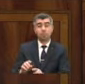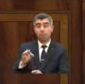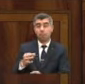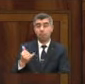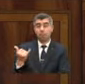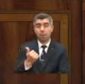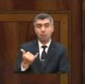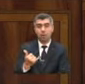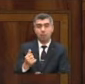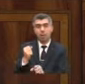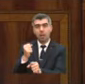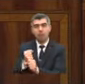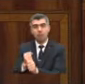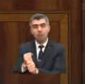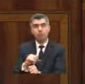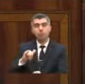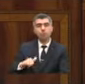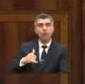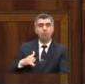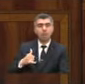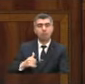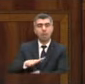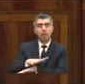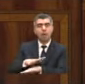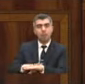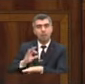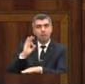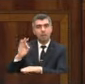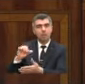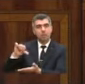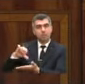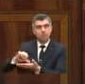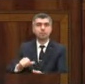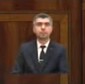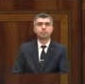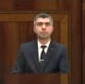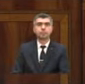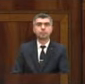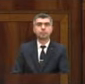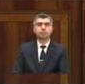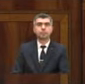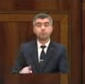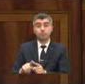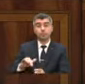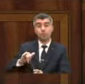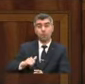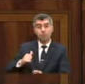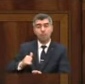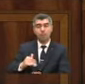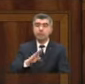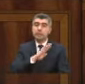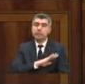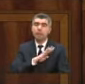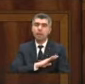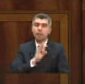فرص الشغل للشباب اللي كاين في هذه المناطق هذه، وربما هذا الشباب غادي يقدر يصبر في هذه